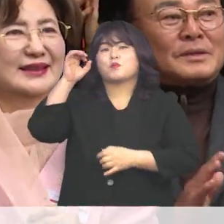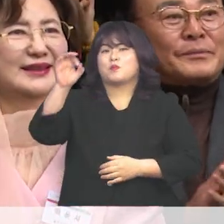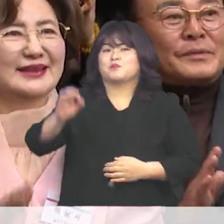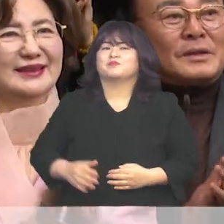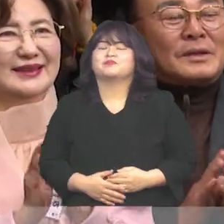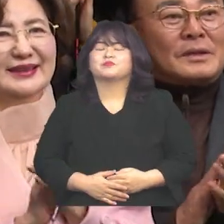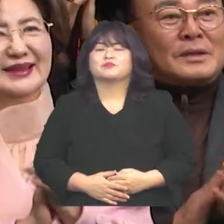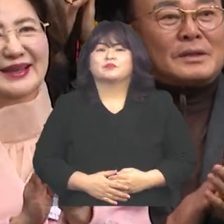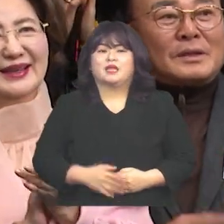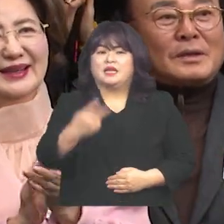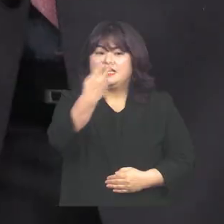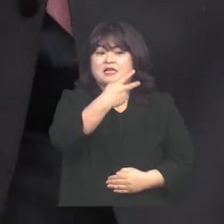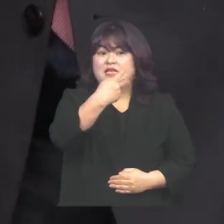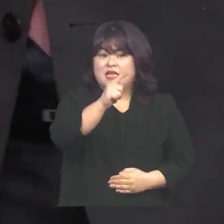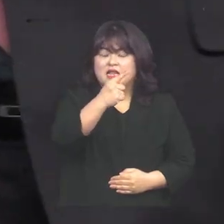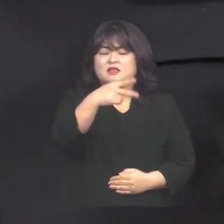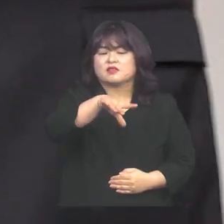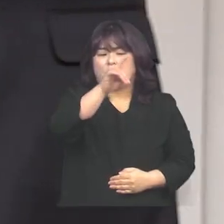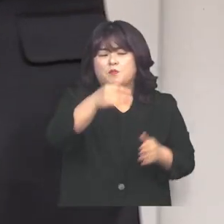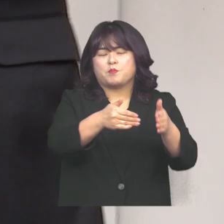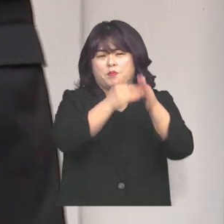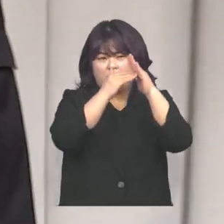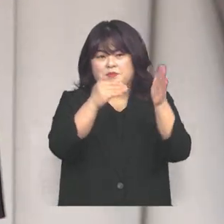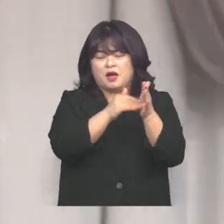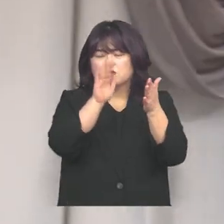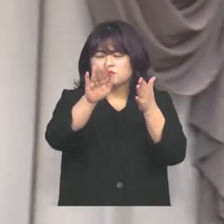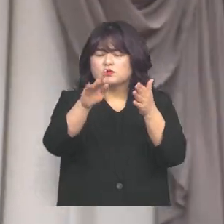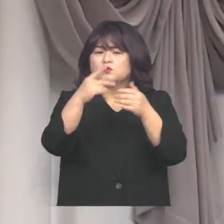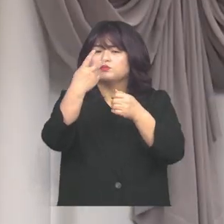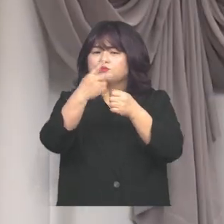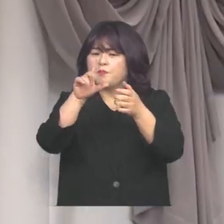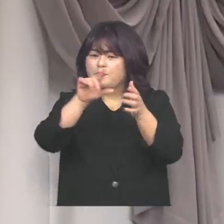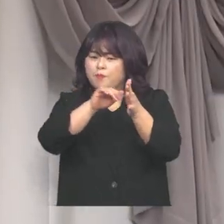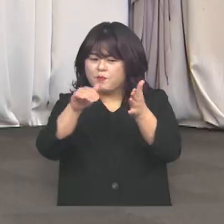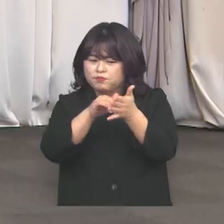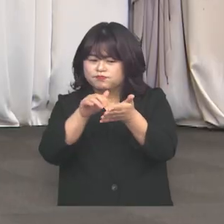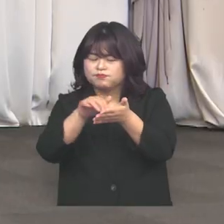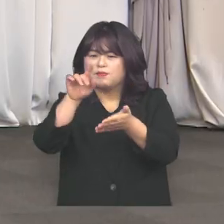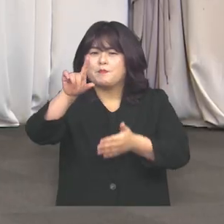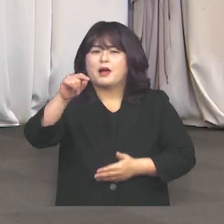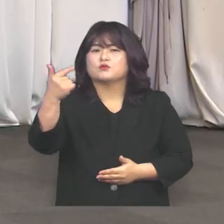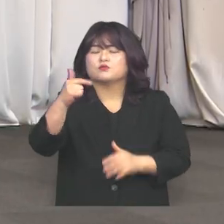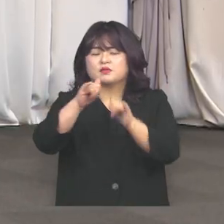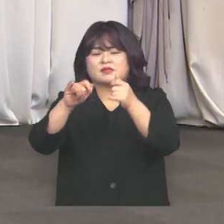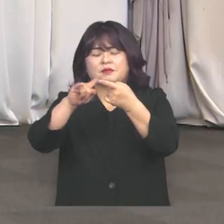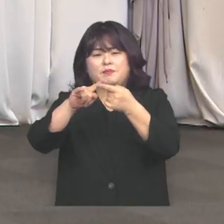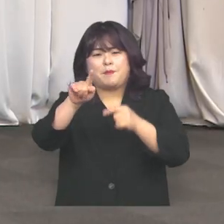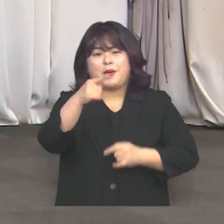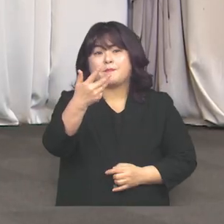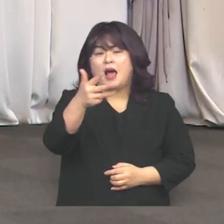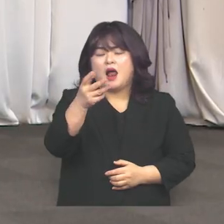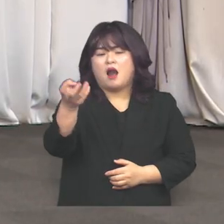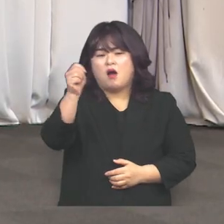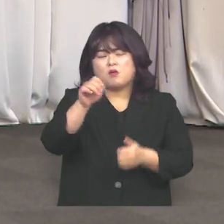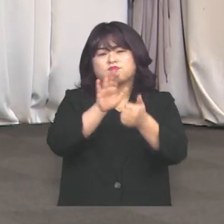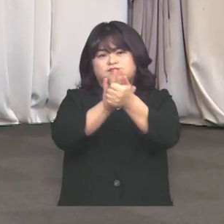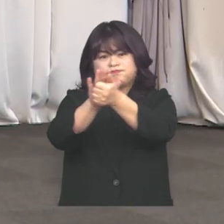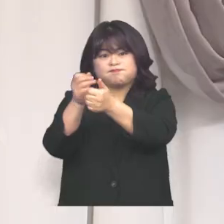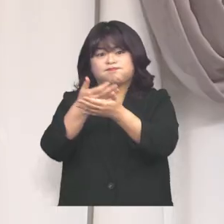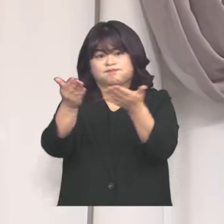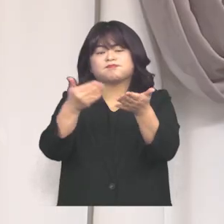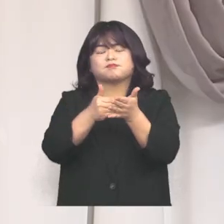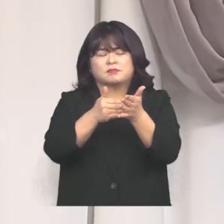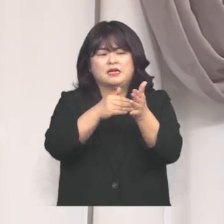돌아봤습니다. 2001년 설립된 재단은 지금까지 16,000여 명의 장학생에게 108억 원이 넘는 장학금을